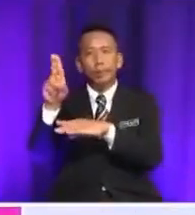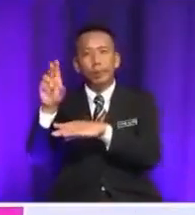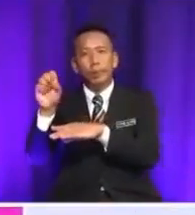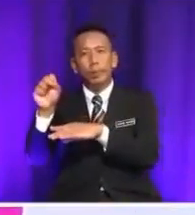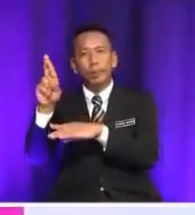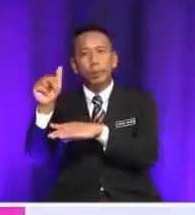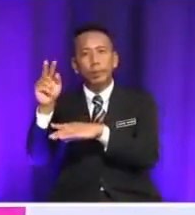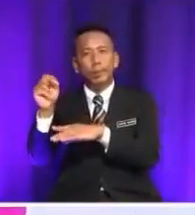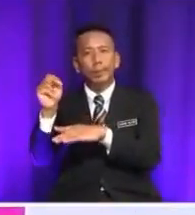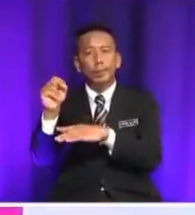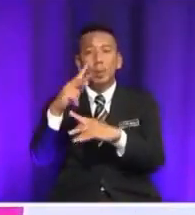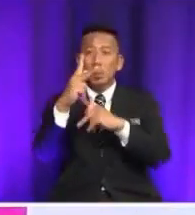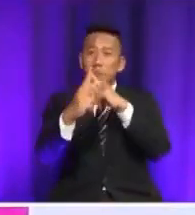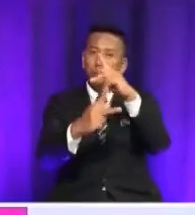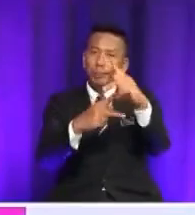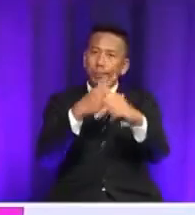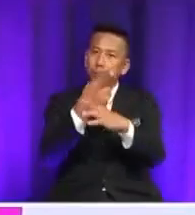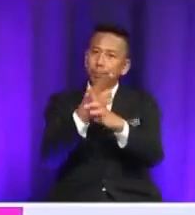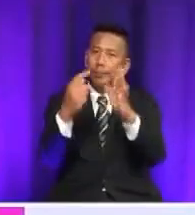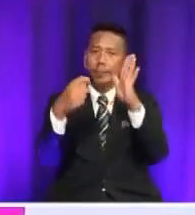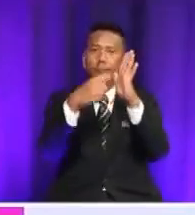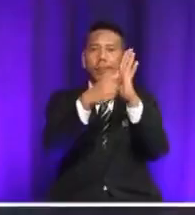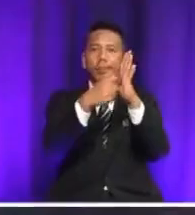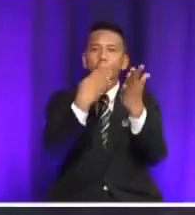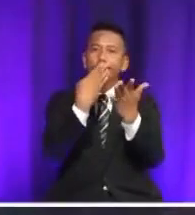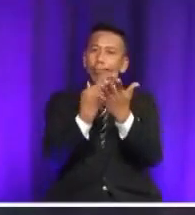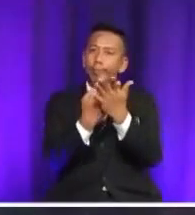pelajaran produksi Thunder